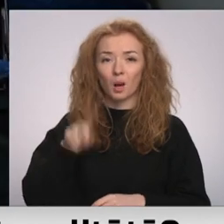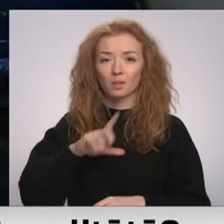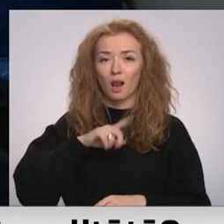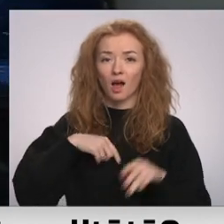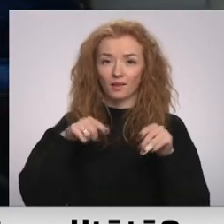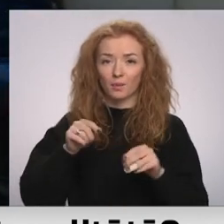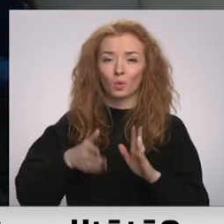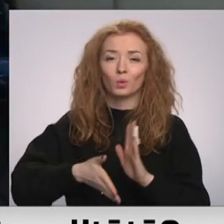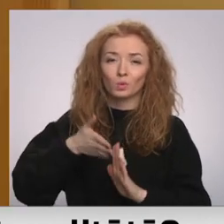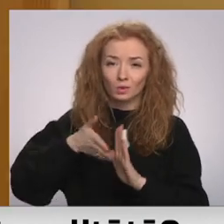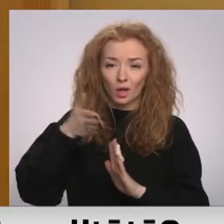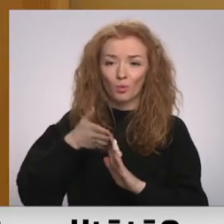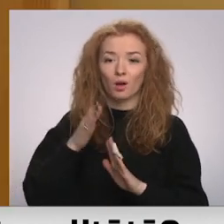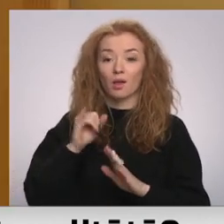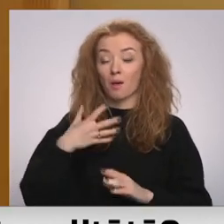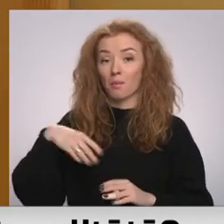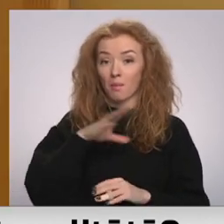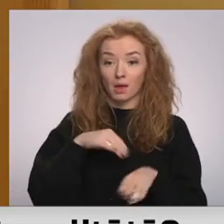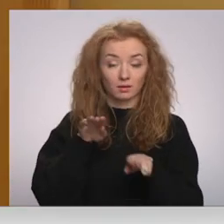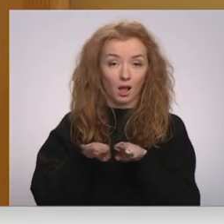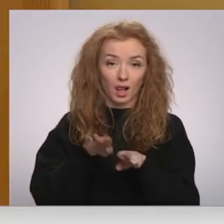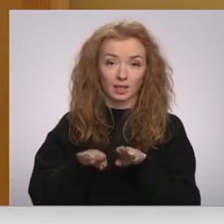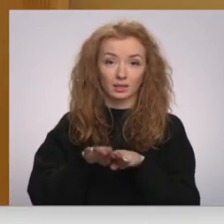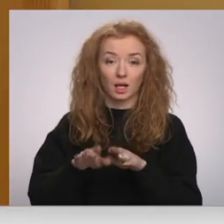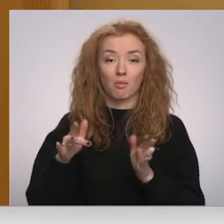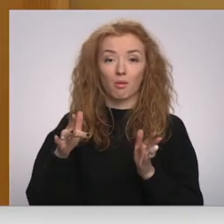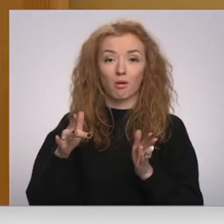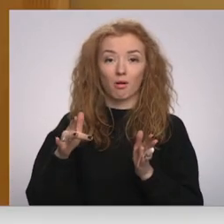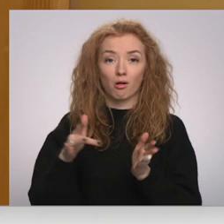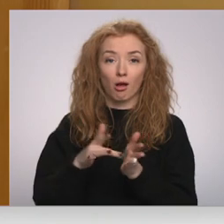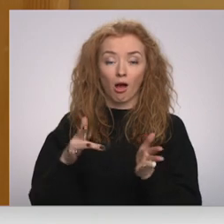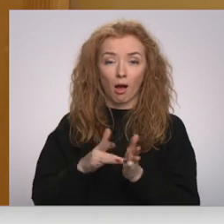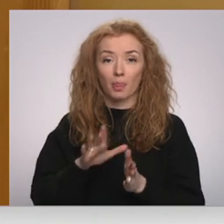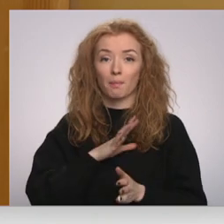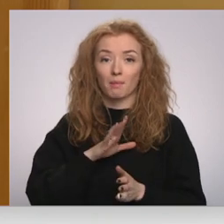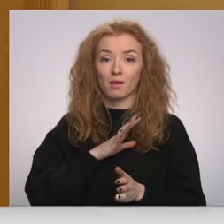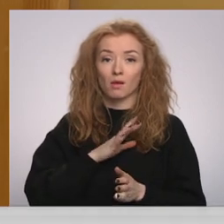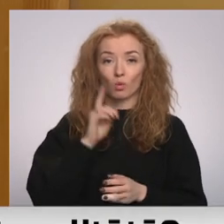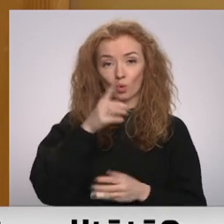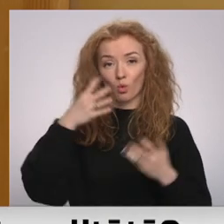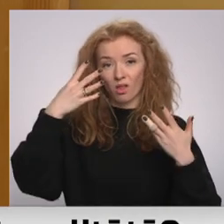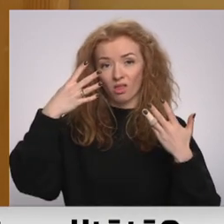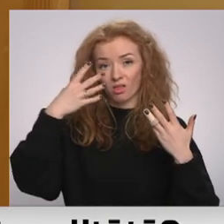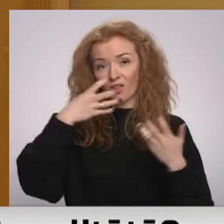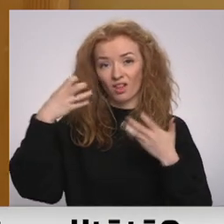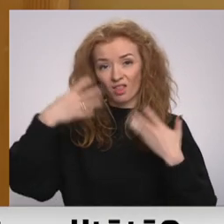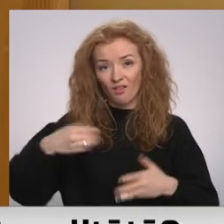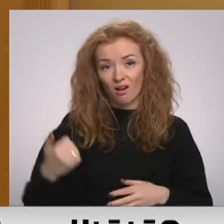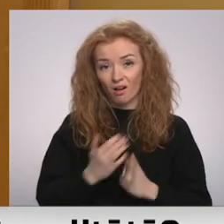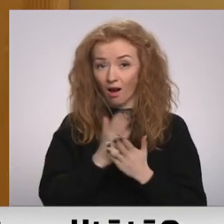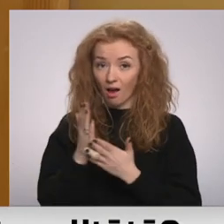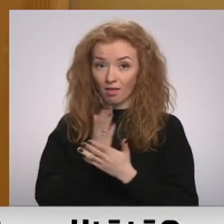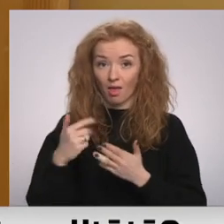ir viennozīmīgi. Ja mēs salīdzinām, kādi bija 90. Gadi, un kad es